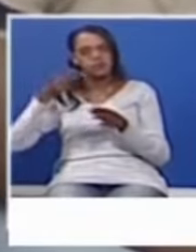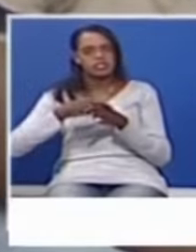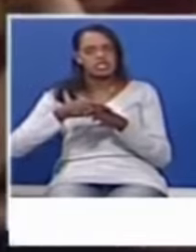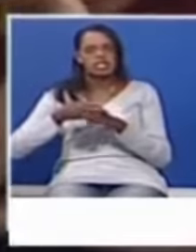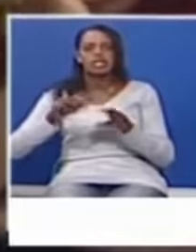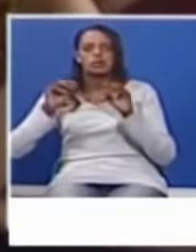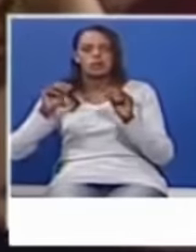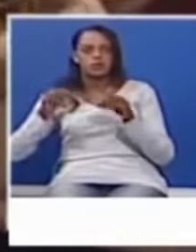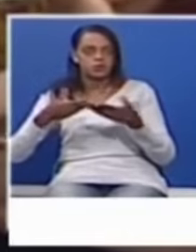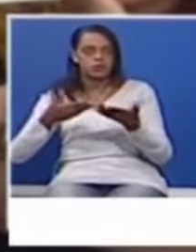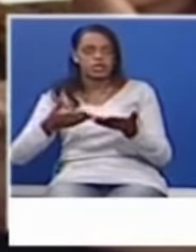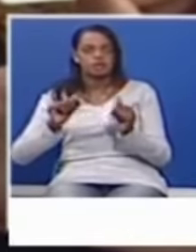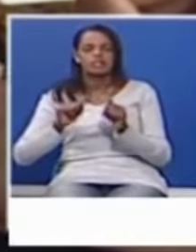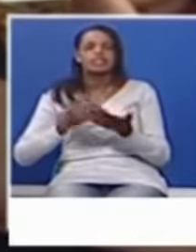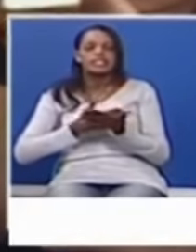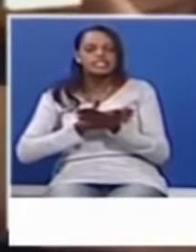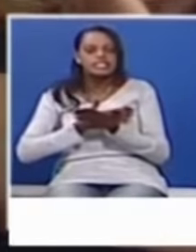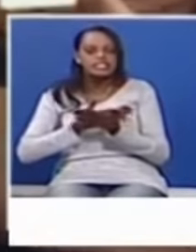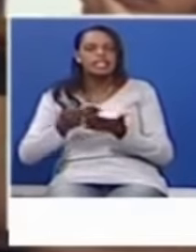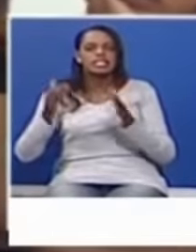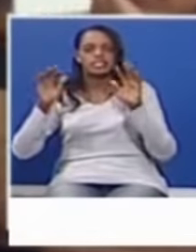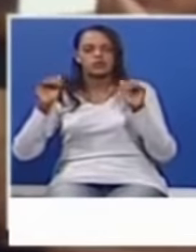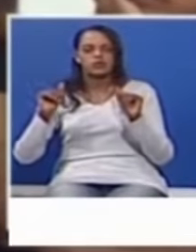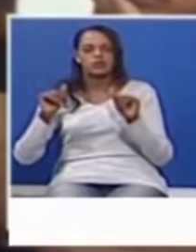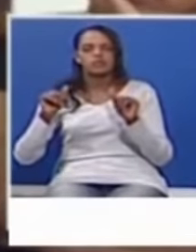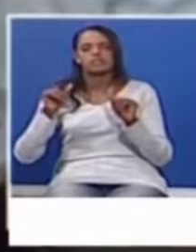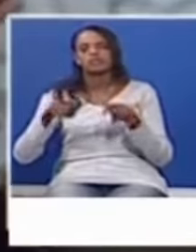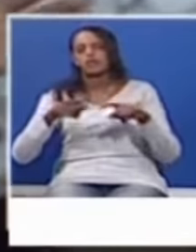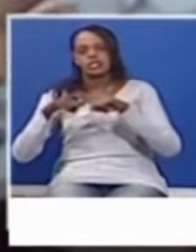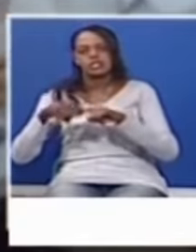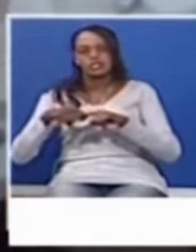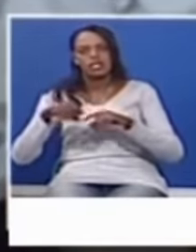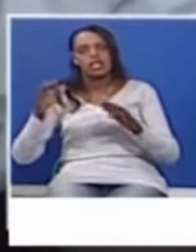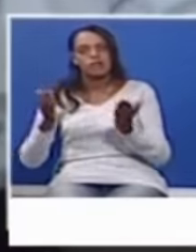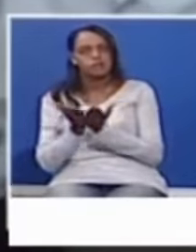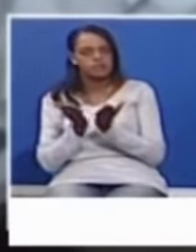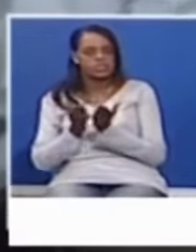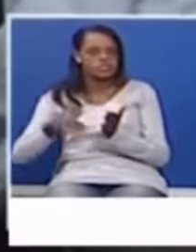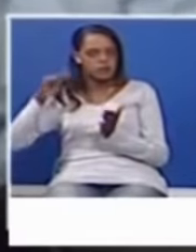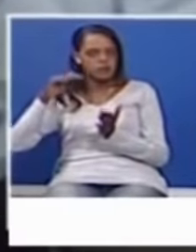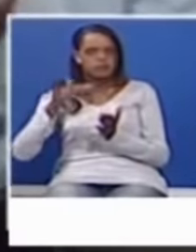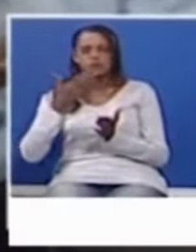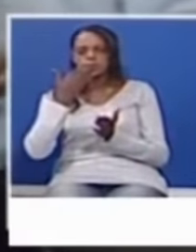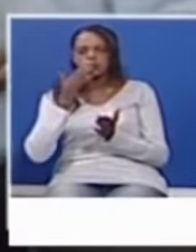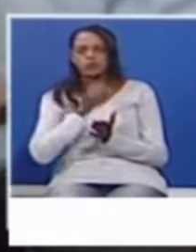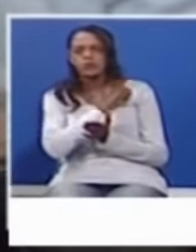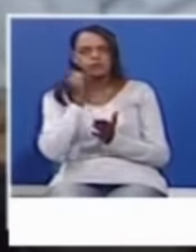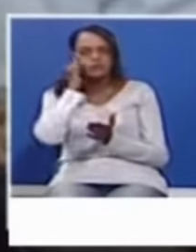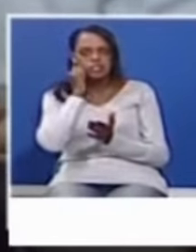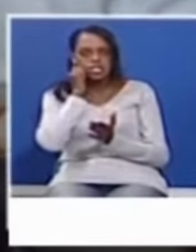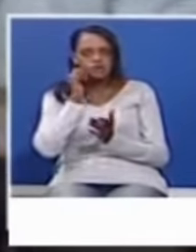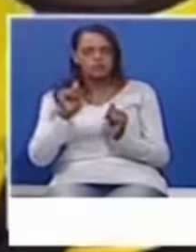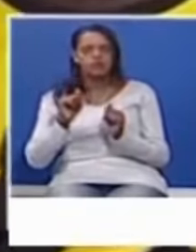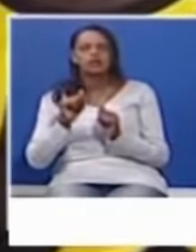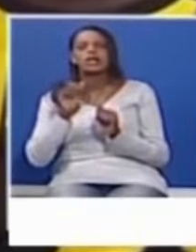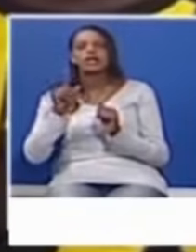نيمة مهران دوها بسلطاناتات كتسالنت كلو تساتفو ولدي أمدايت مهرتن معباي تسعوق غوسغاس كقبر